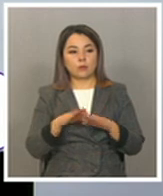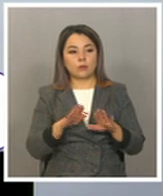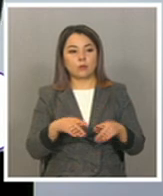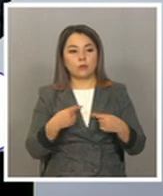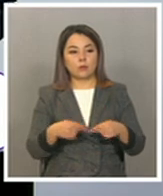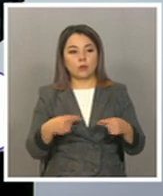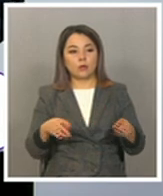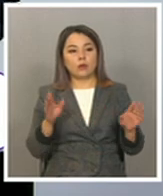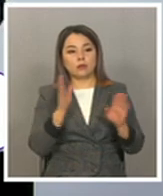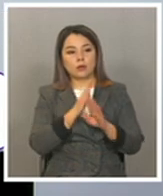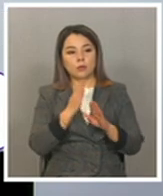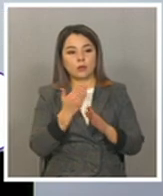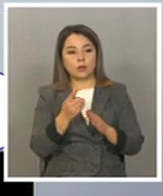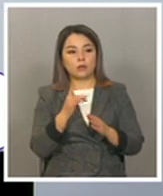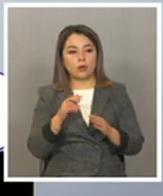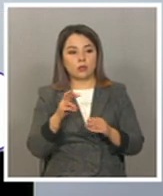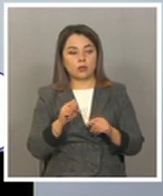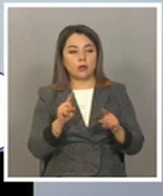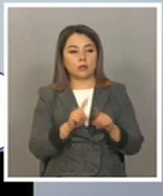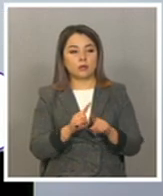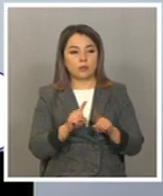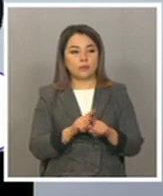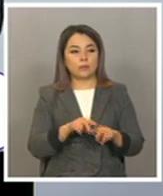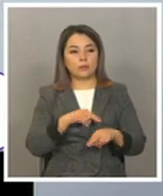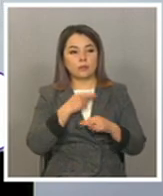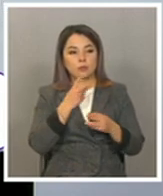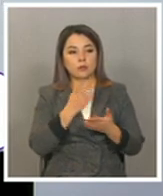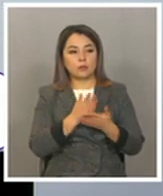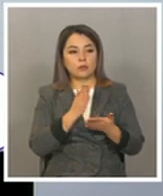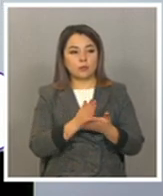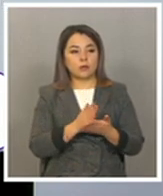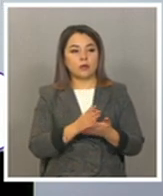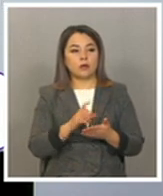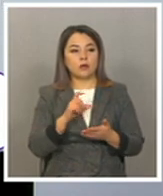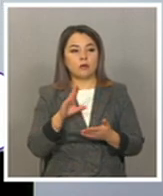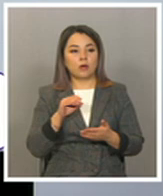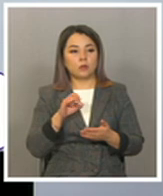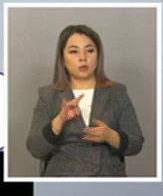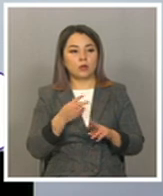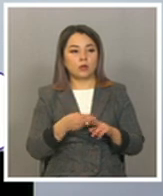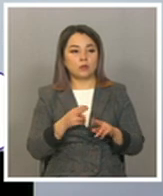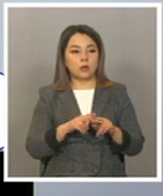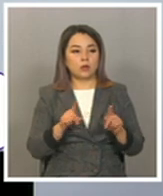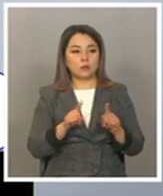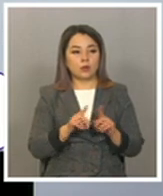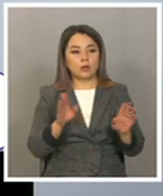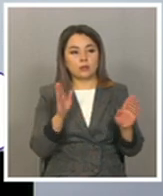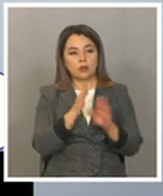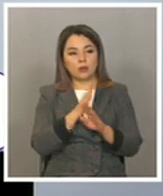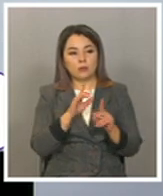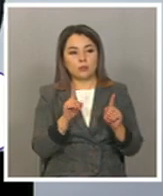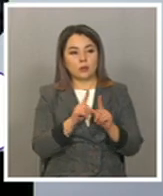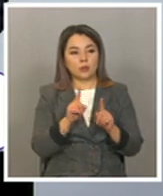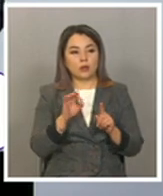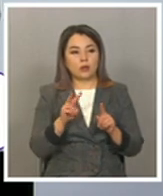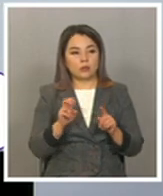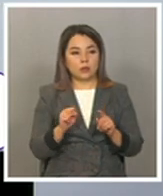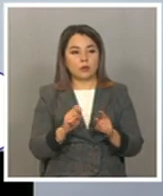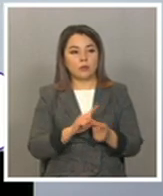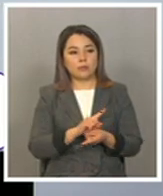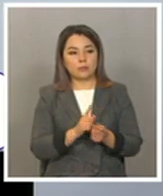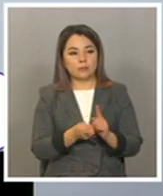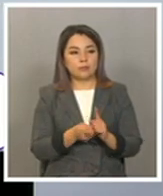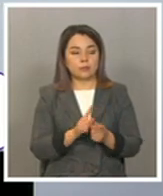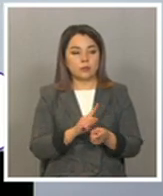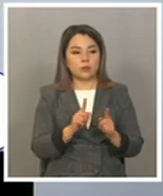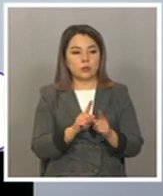зоналарын салыстырмалы түрде қарастырып көретін болсақ, экватордан полюстерге қарай табиғат зоналарының өзгеруіне байланысты топырақтың түрлері